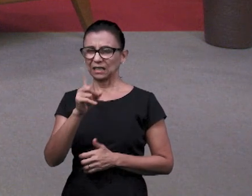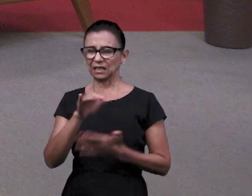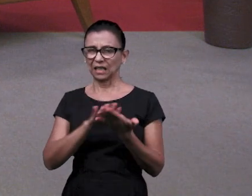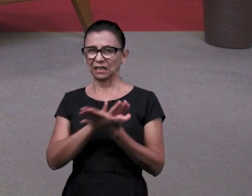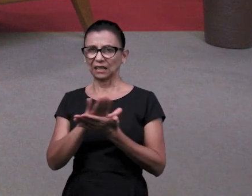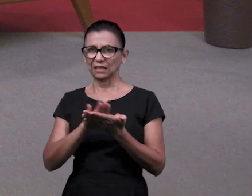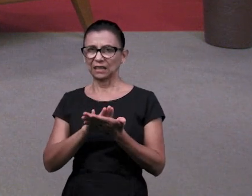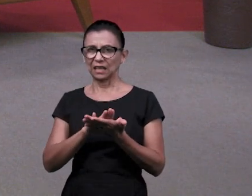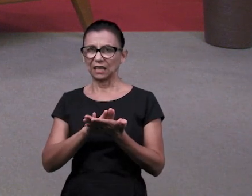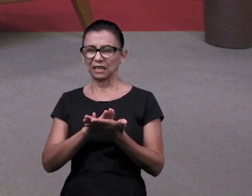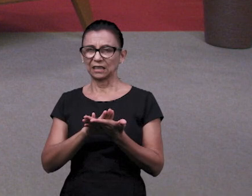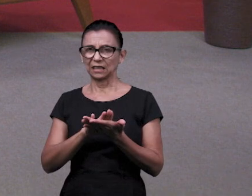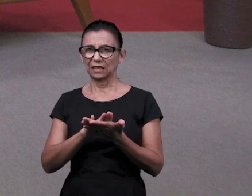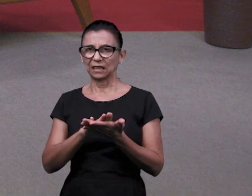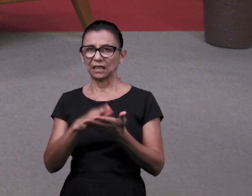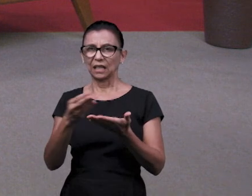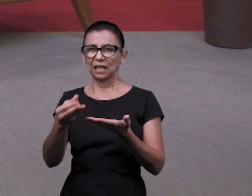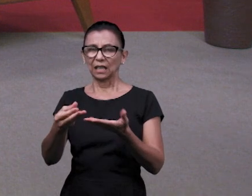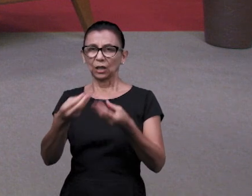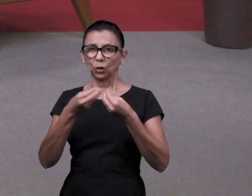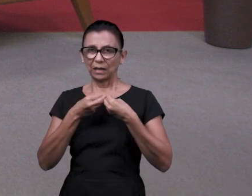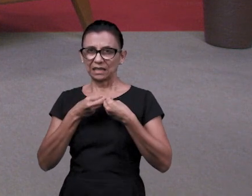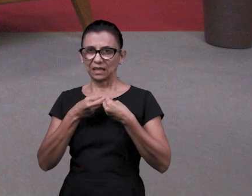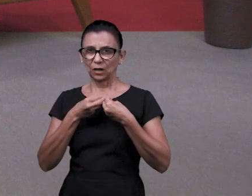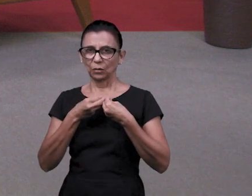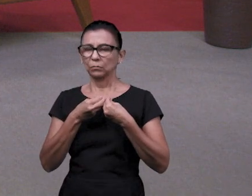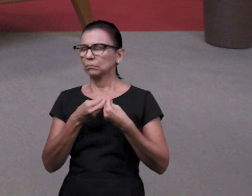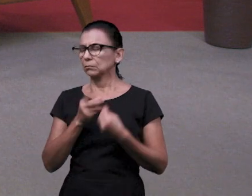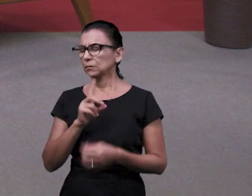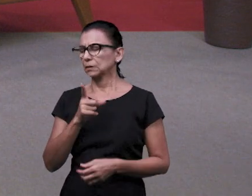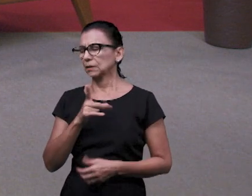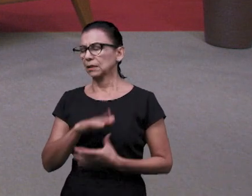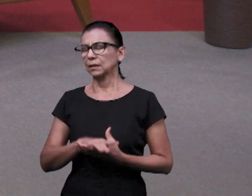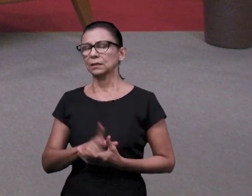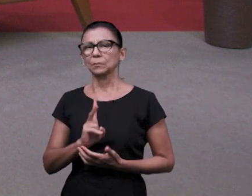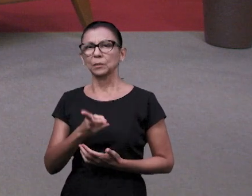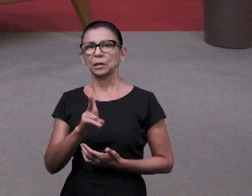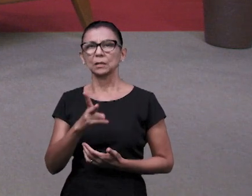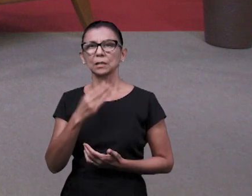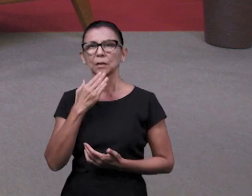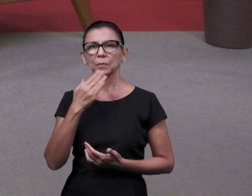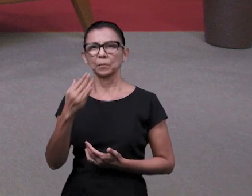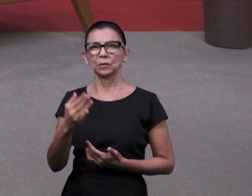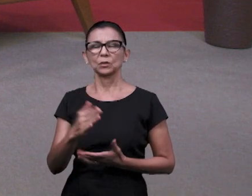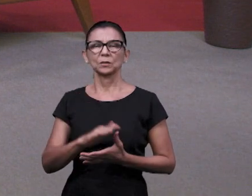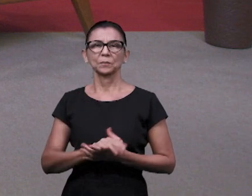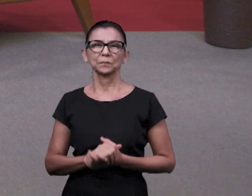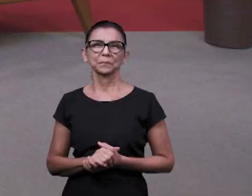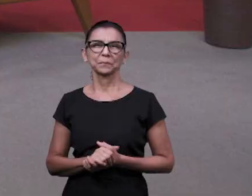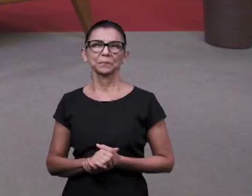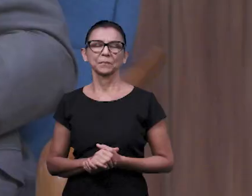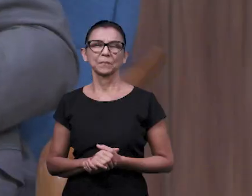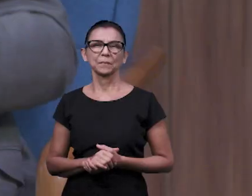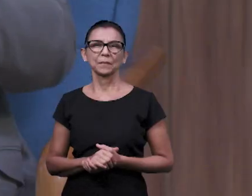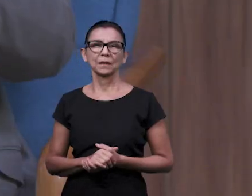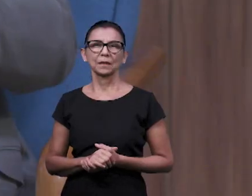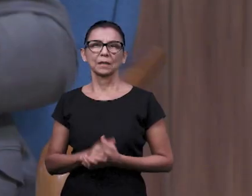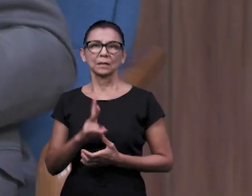ce soit, ni une contribution financière, ni une offrande. Tout est gratuit. Vous pouvez appeler toujours quand vous avez